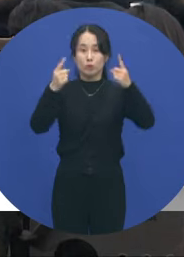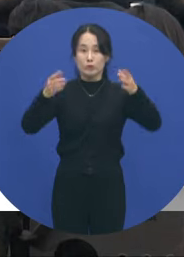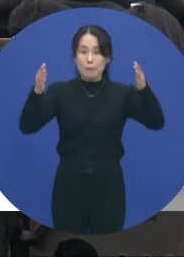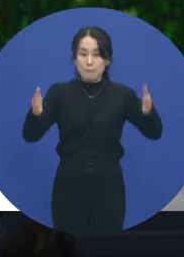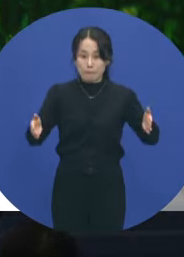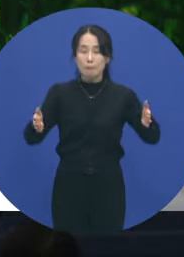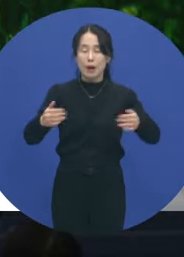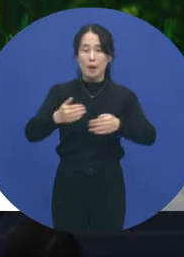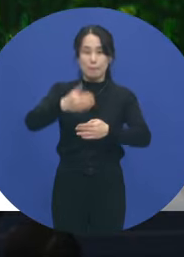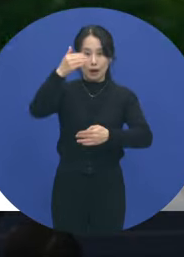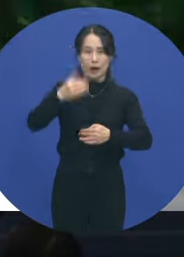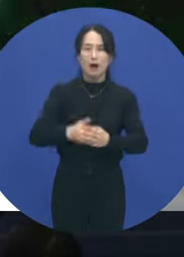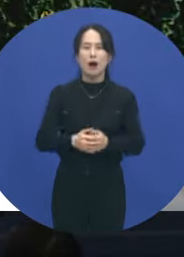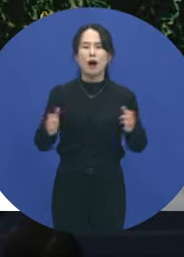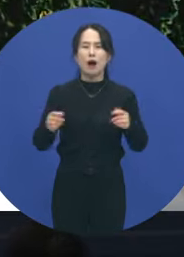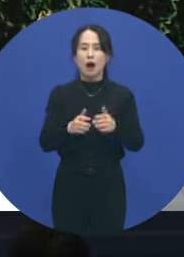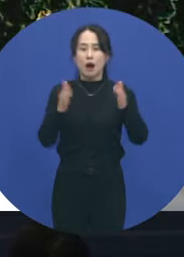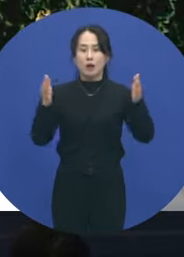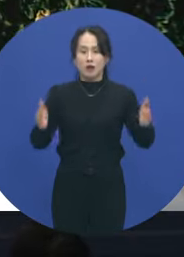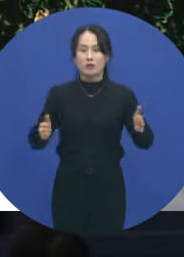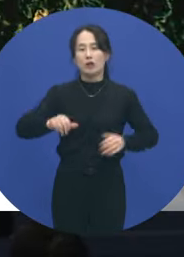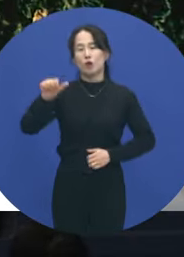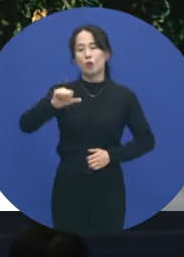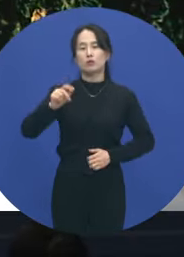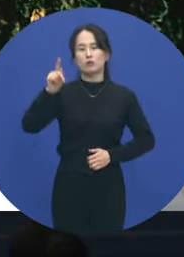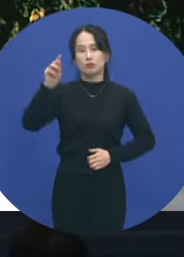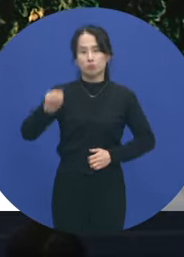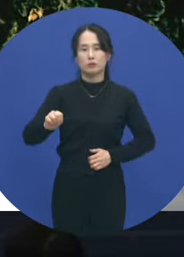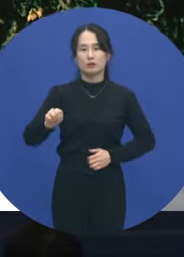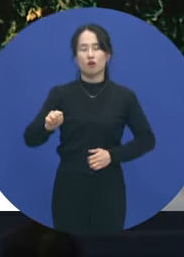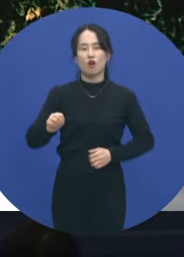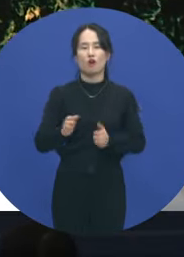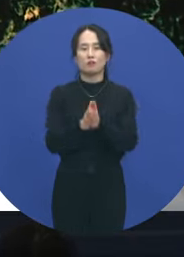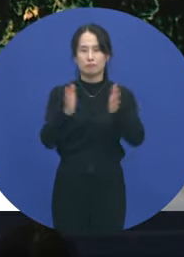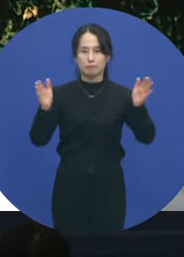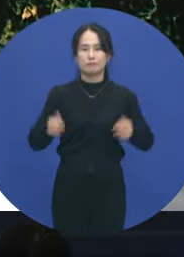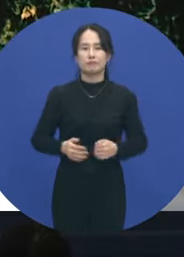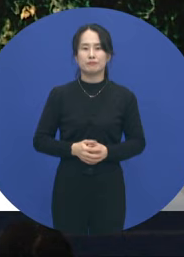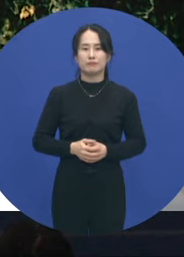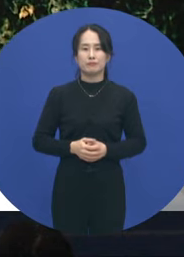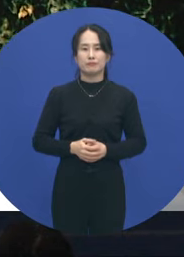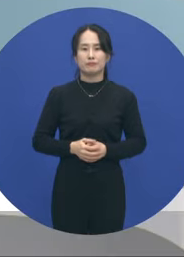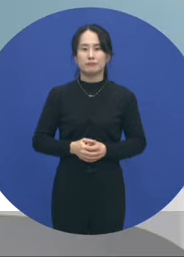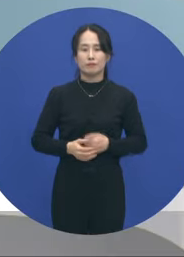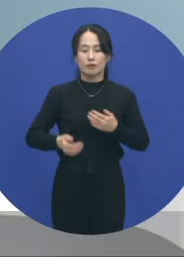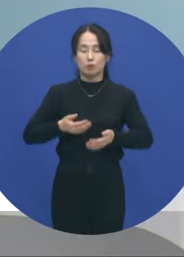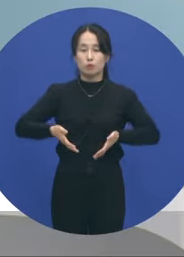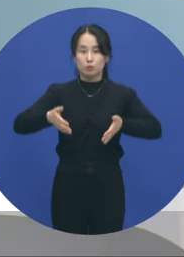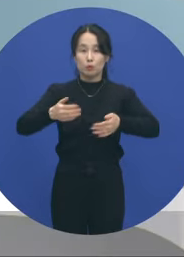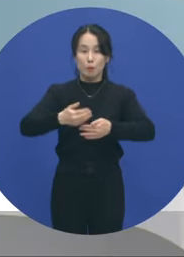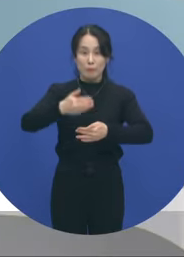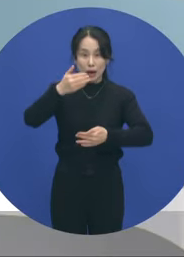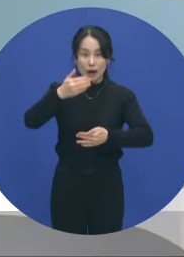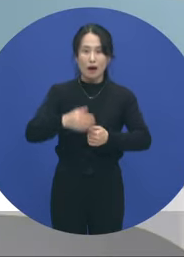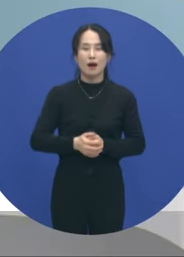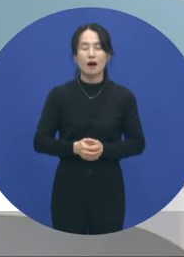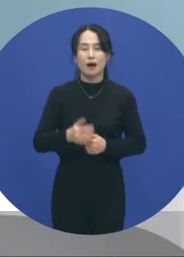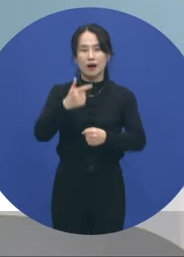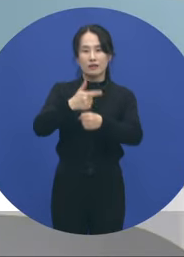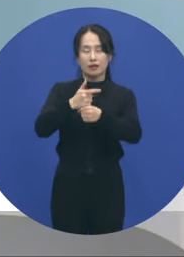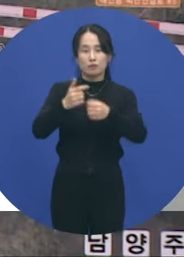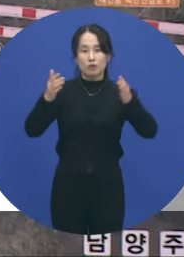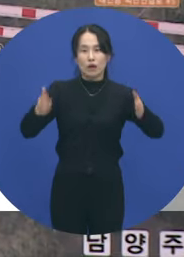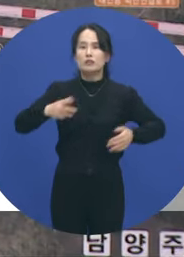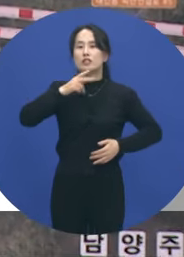개통되면서 우리나라는 고속도로 총 연장 5000km 시대에 접어들게 된 겁니다 고속도로가 개통되면서